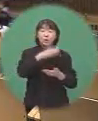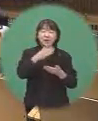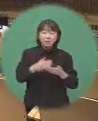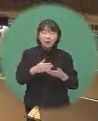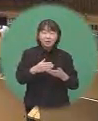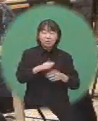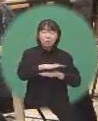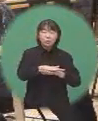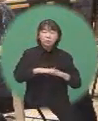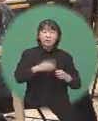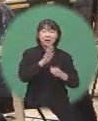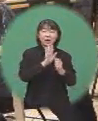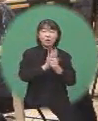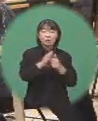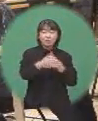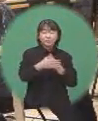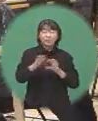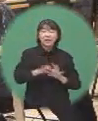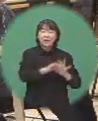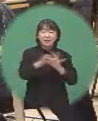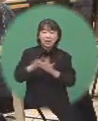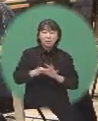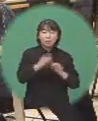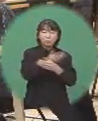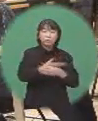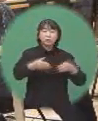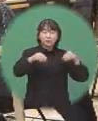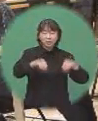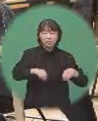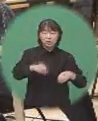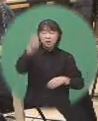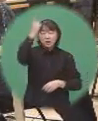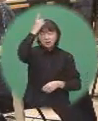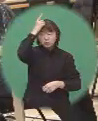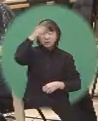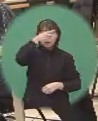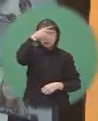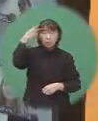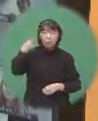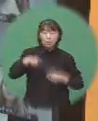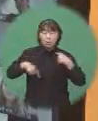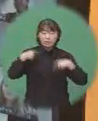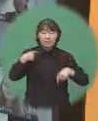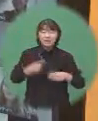と都市間協力連携を結ぶドイツエッセン市の高校生です。